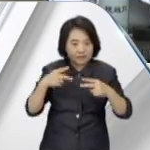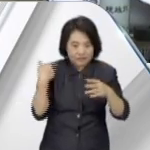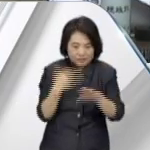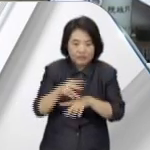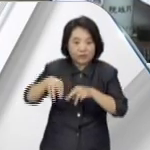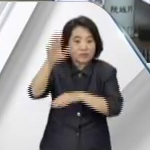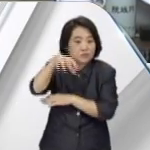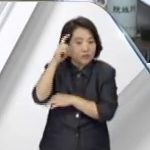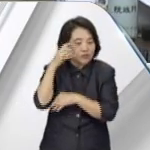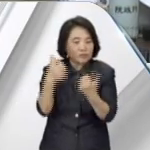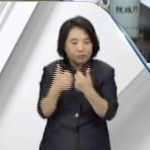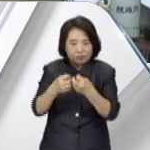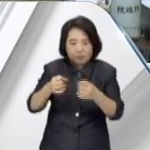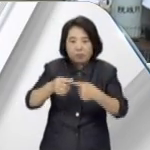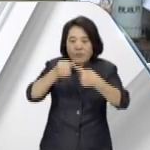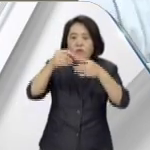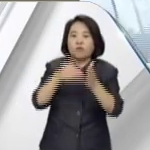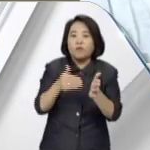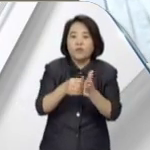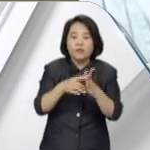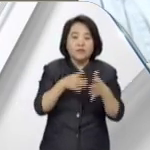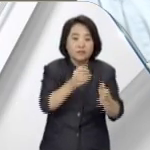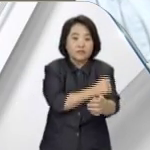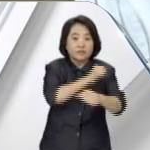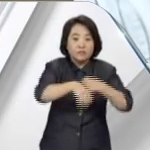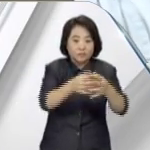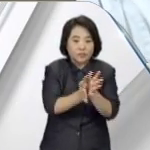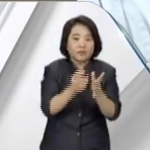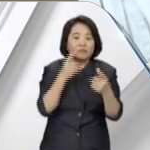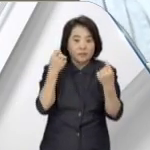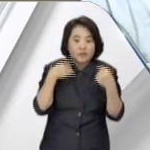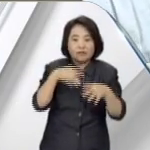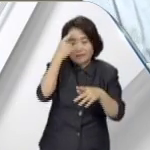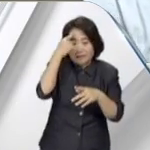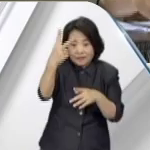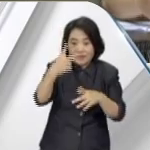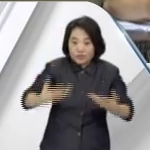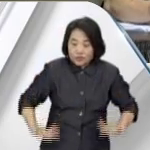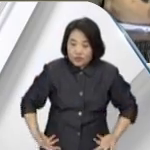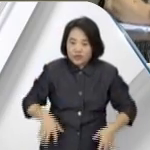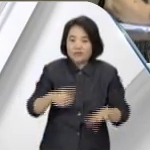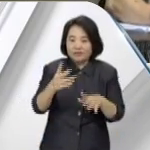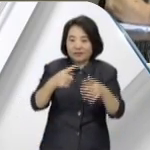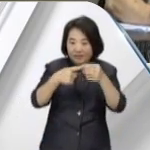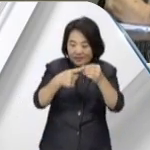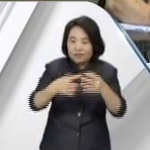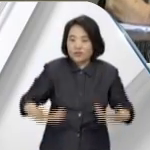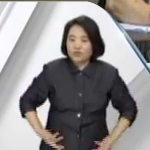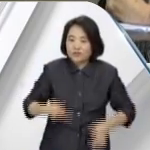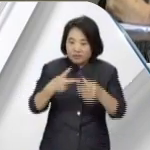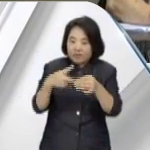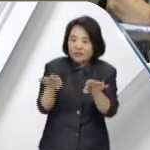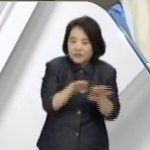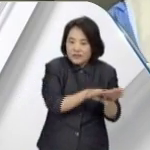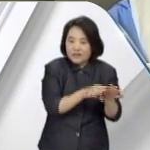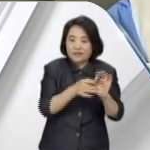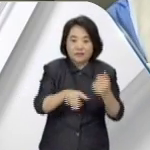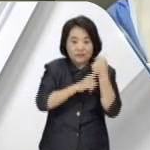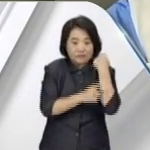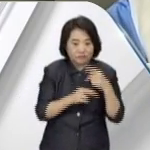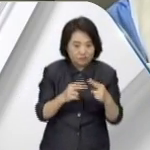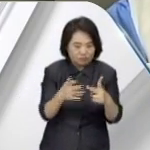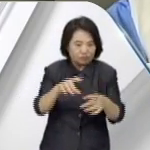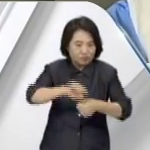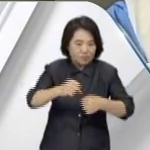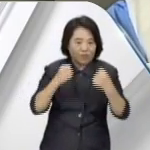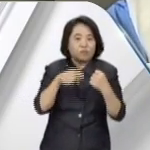行政院政府委员初审。劳动部会对一个立刚年、一个休息年的制度来做。劳动部中国风油很强调，一般修法是韩纳